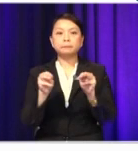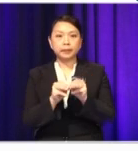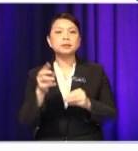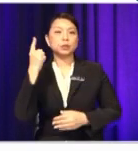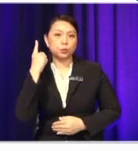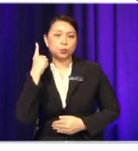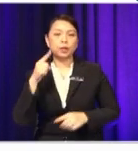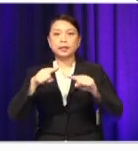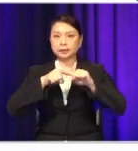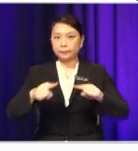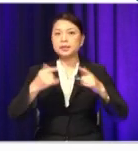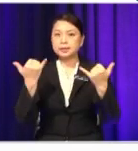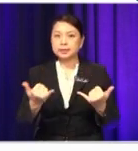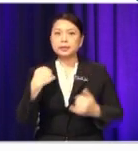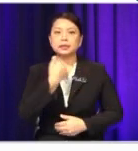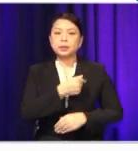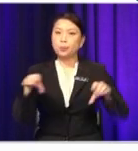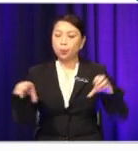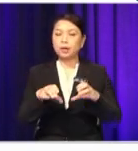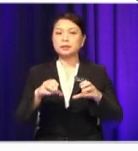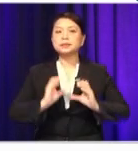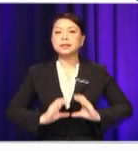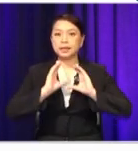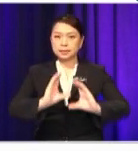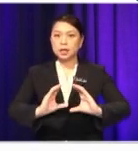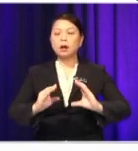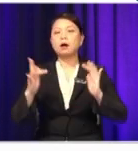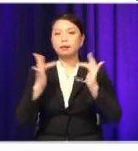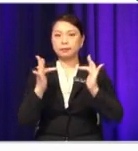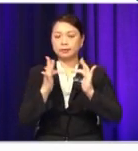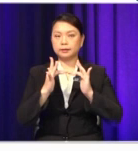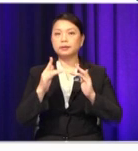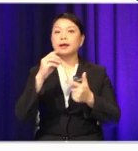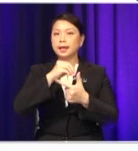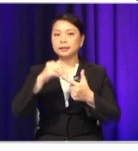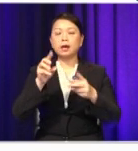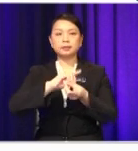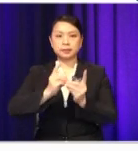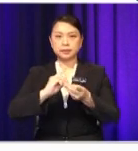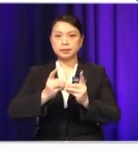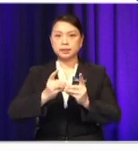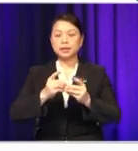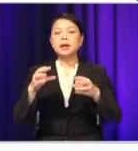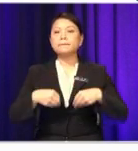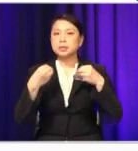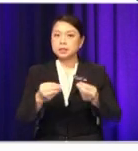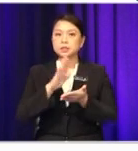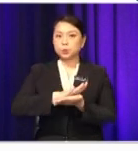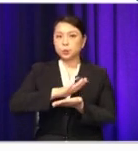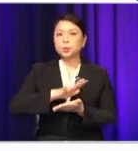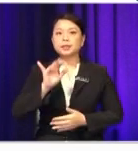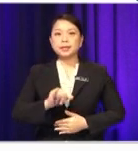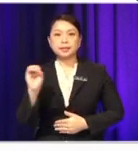secara dalam online dan secara digital. Dan seterusnya, bagi sekolah-sekolah yang tiada akses